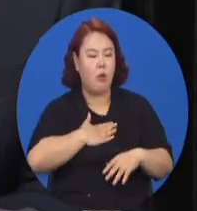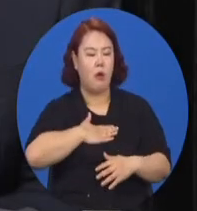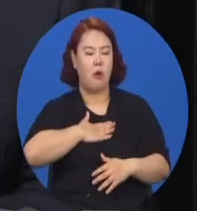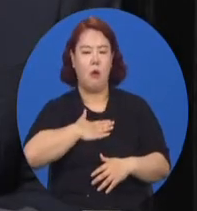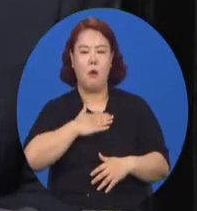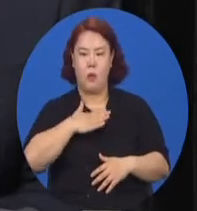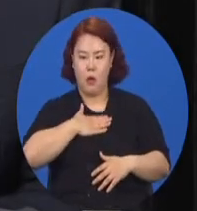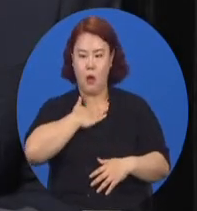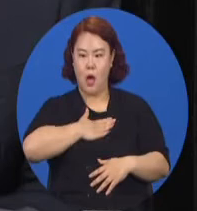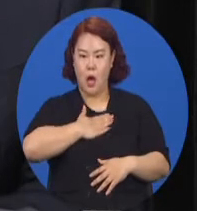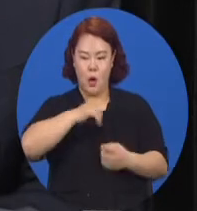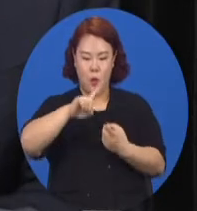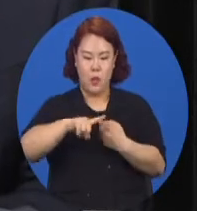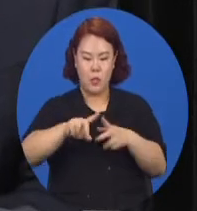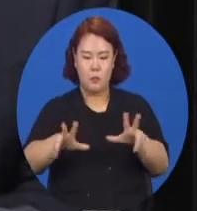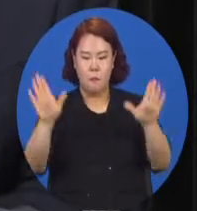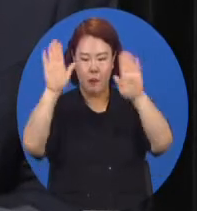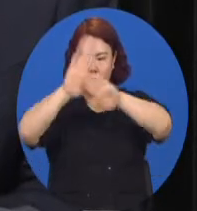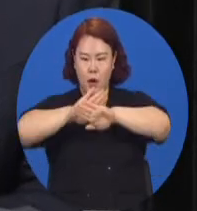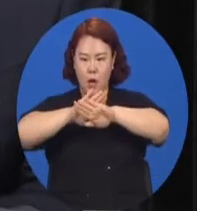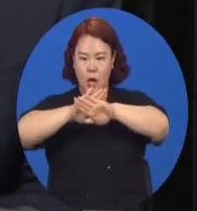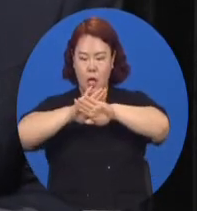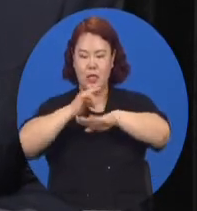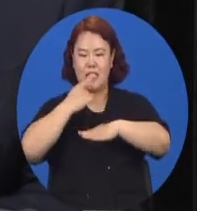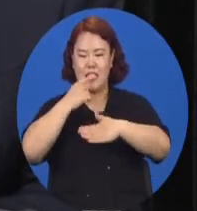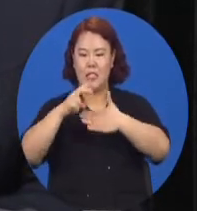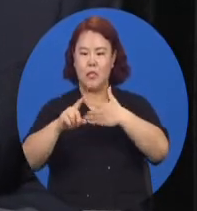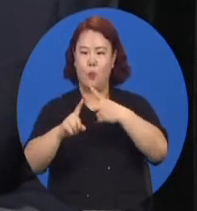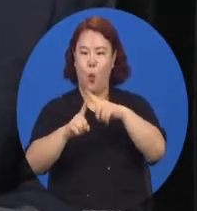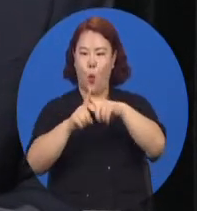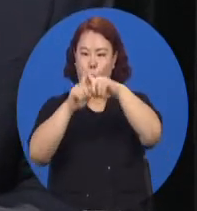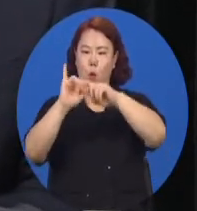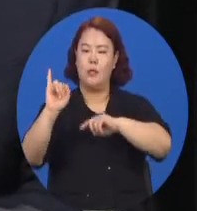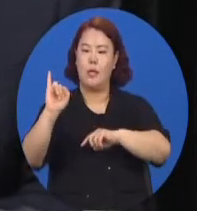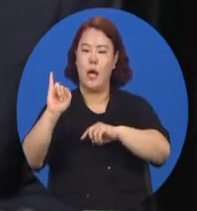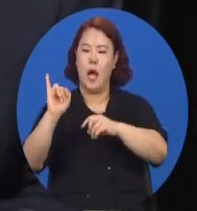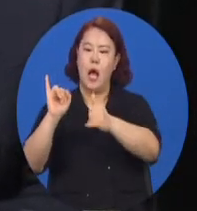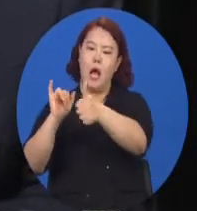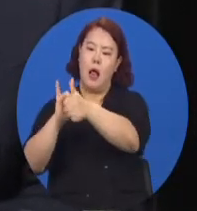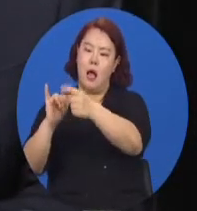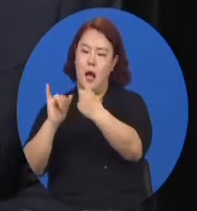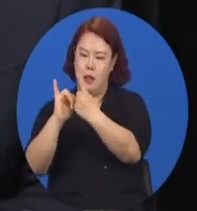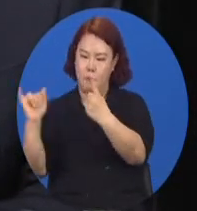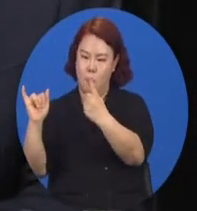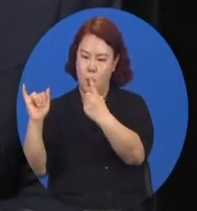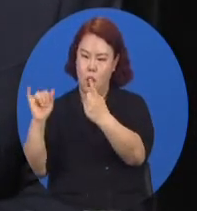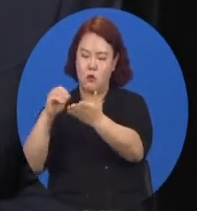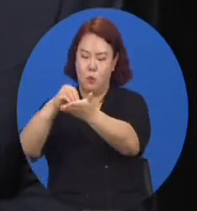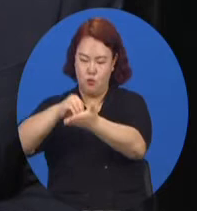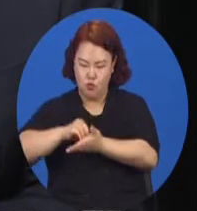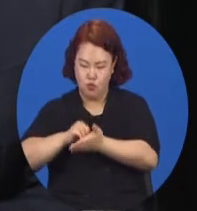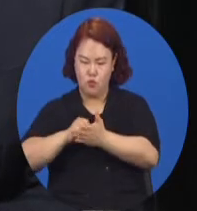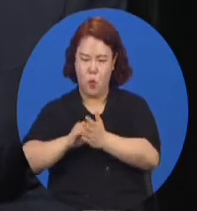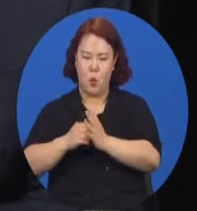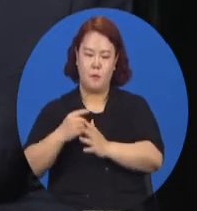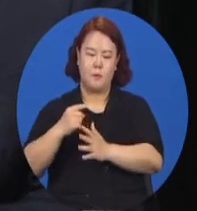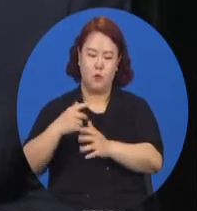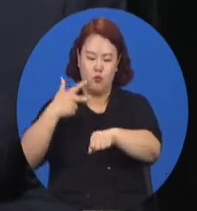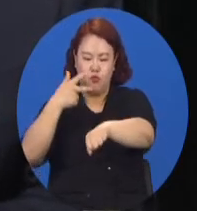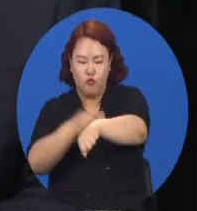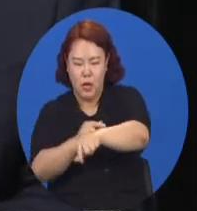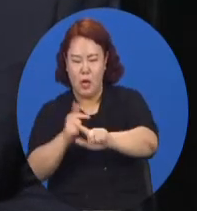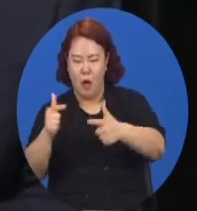그 야간에는 간호사 한 명이 근무하면서 접수를 보고 체온도 재고 그